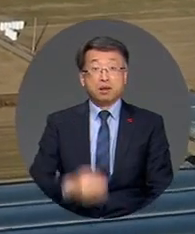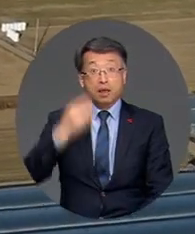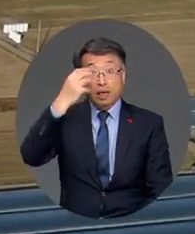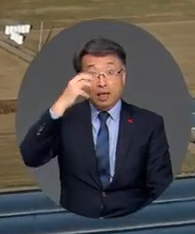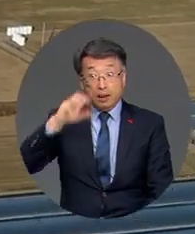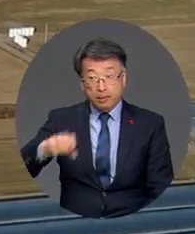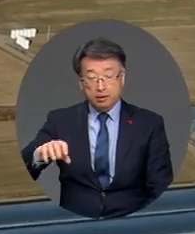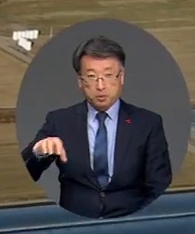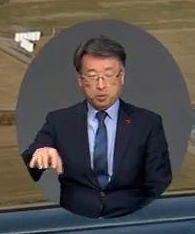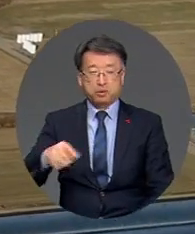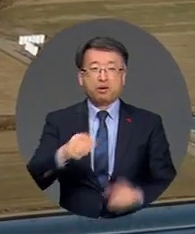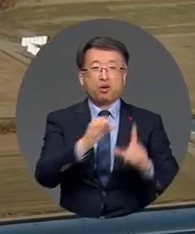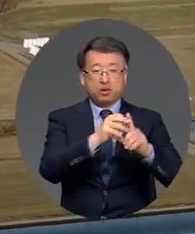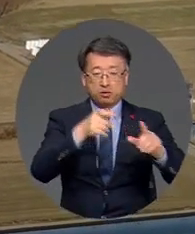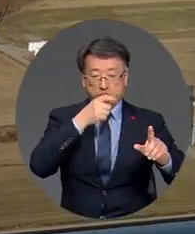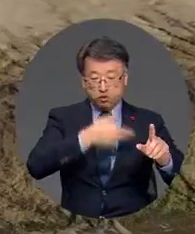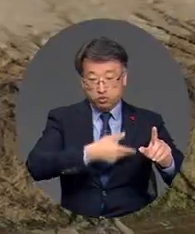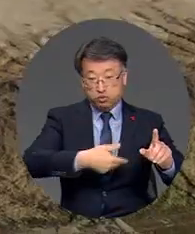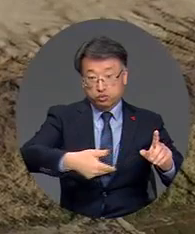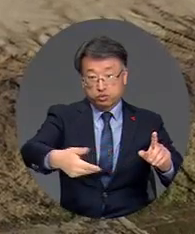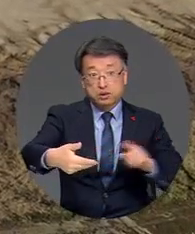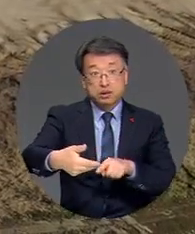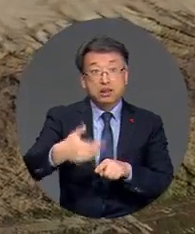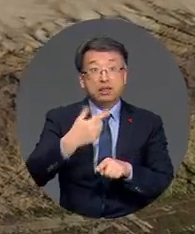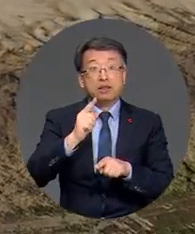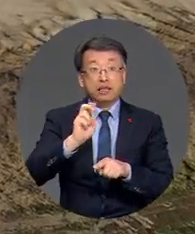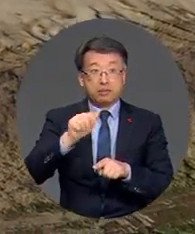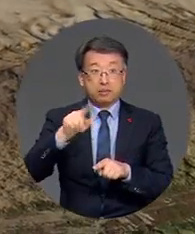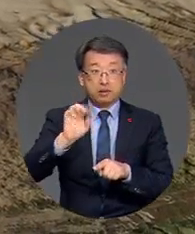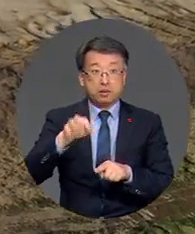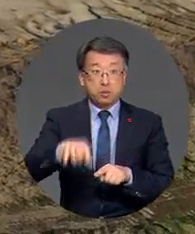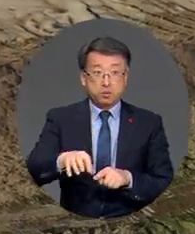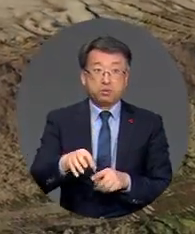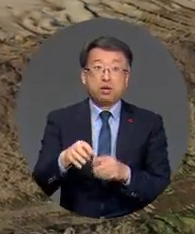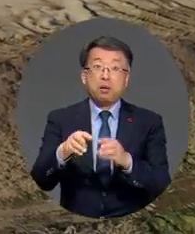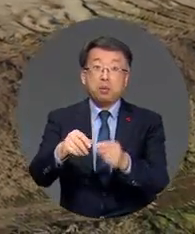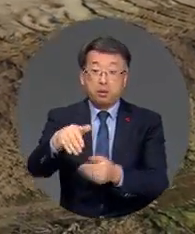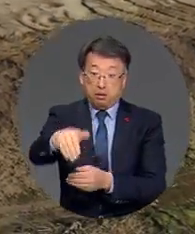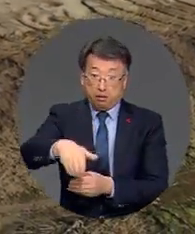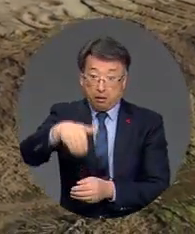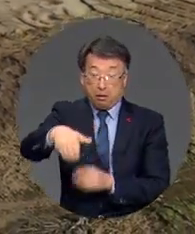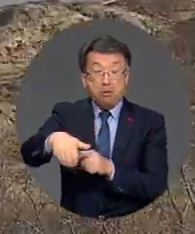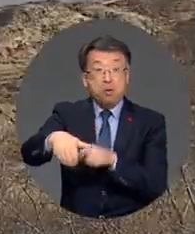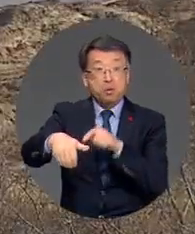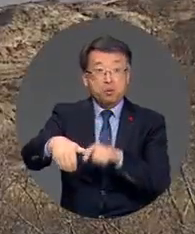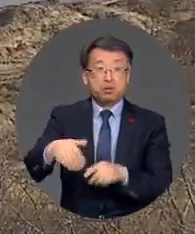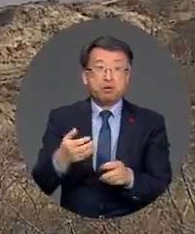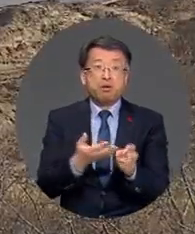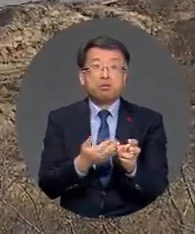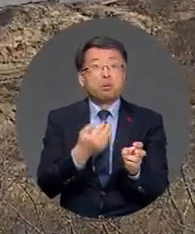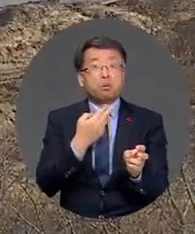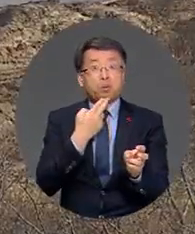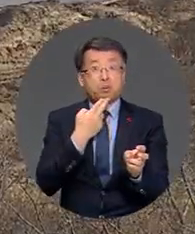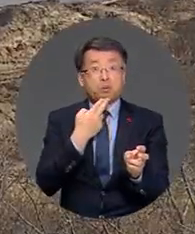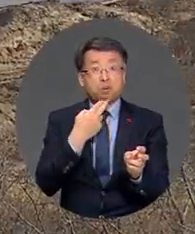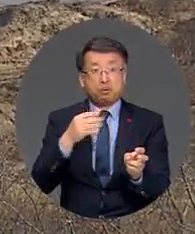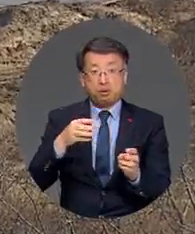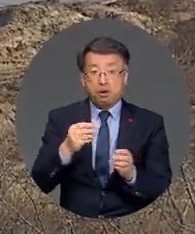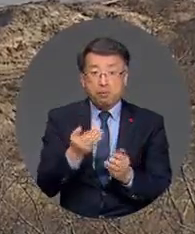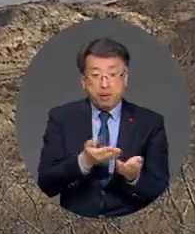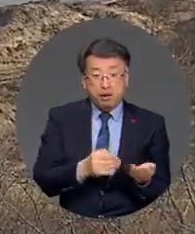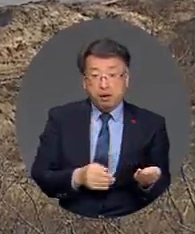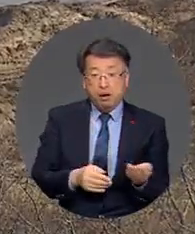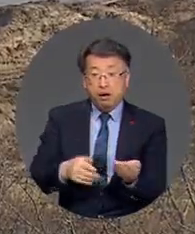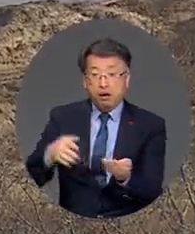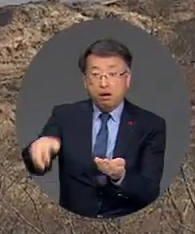함안과 의령군 사이를 흐르는 남강. 한가운데 모래섬의 골재 채취 사업 현장에서 덤프트럭 없이 준설선이